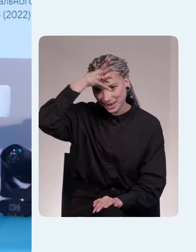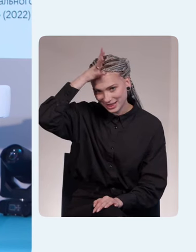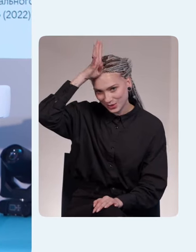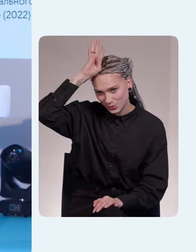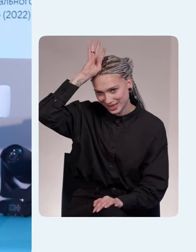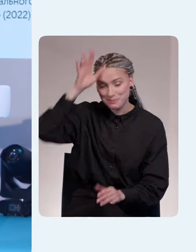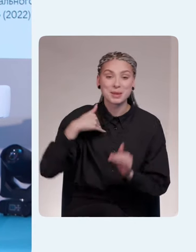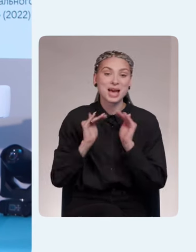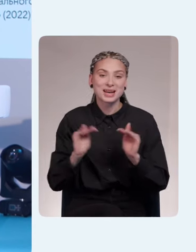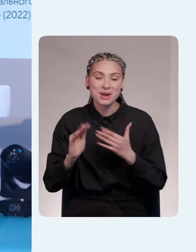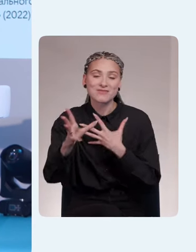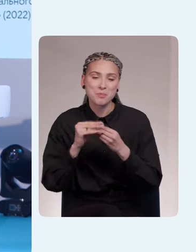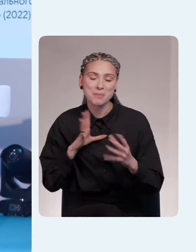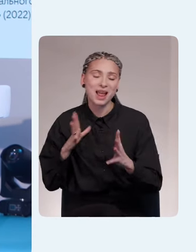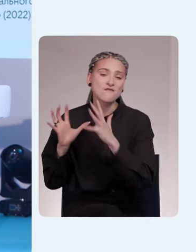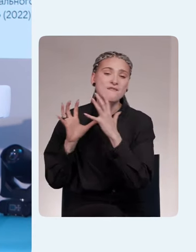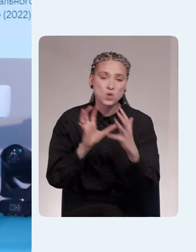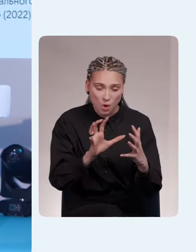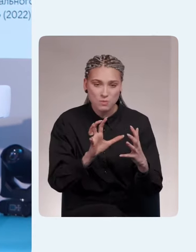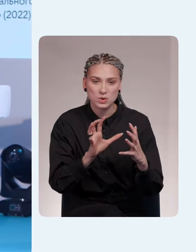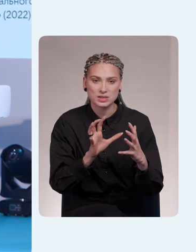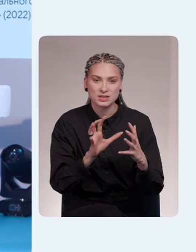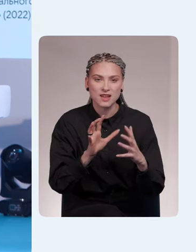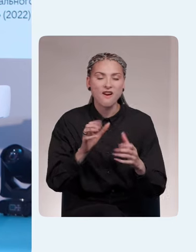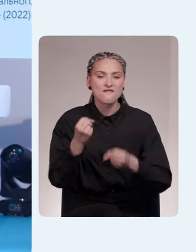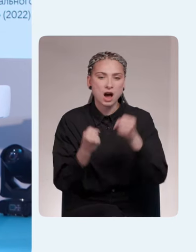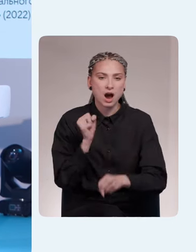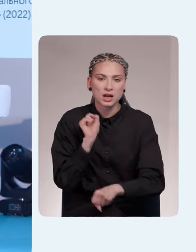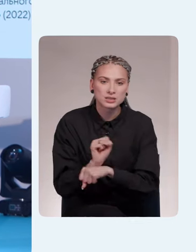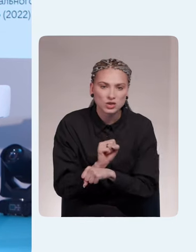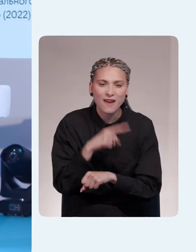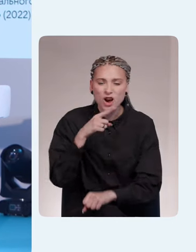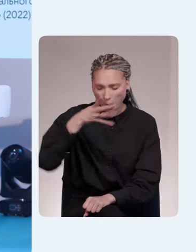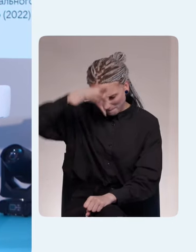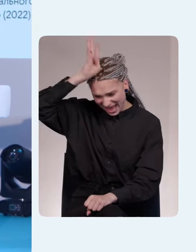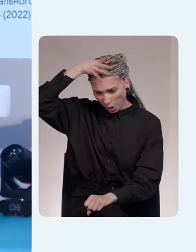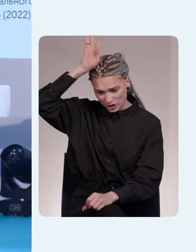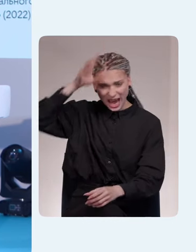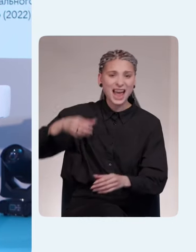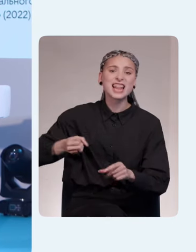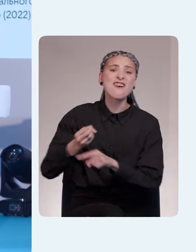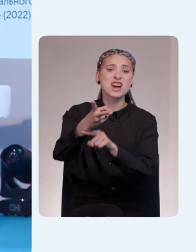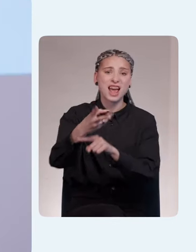как-то с ребятами ехали в автобусе. Водитель остановился и такой: Петушки, на выход!